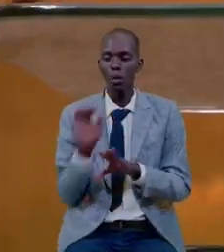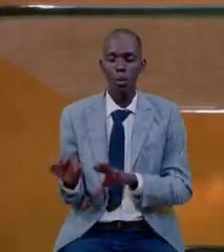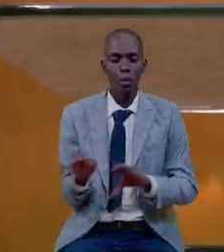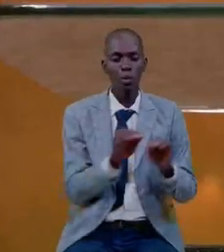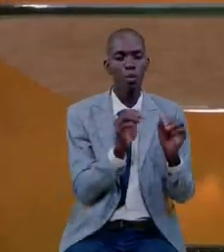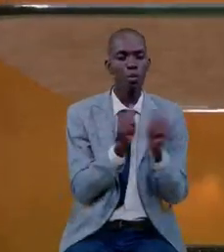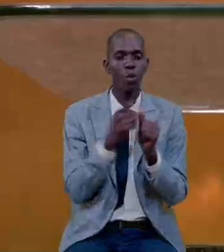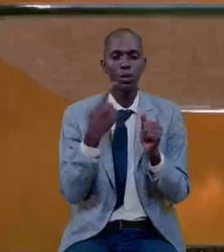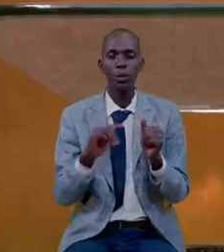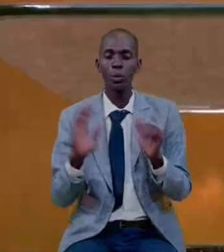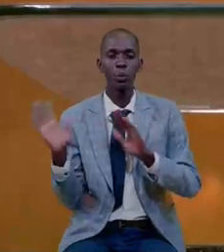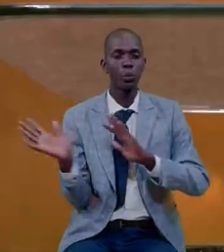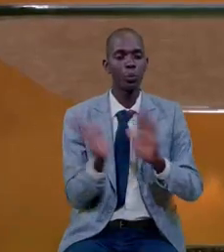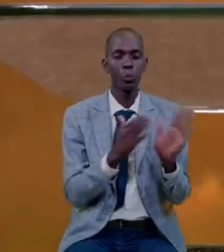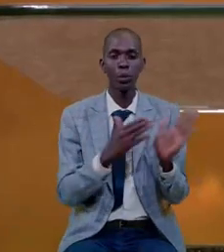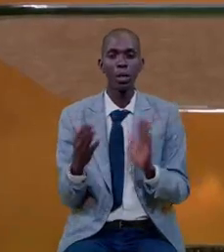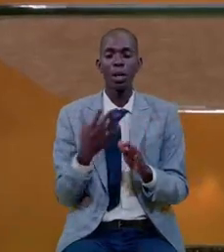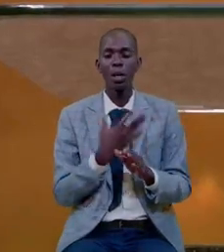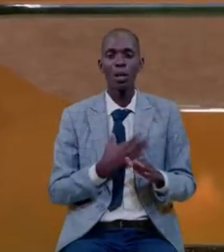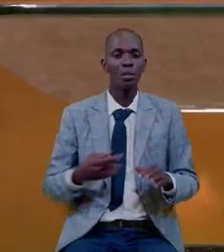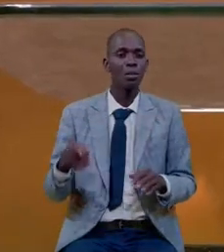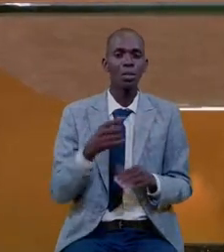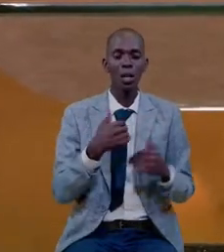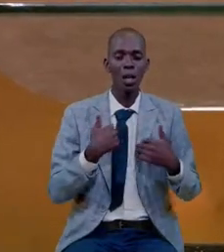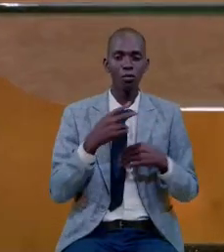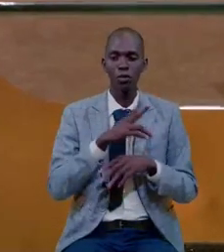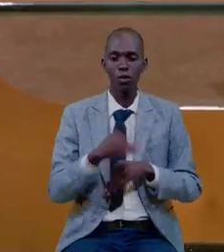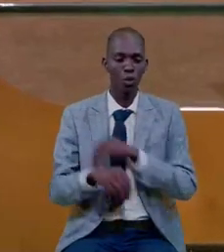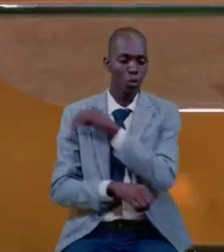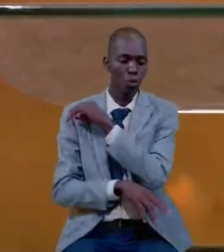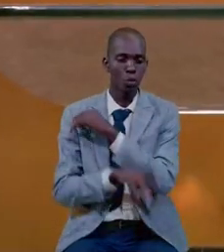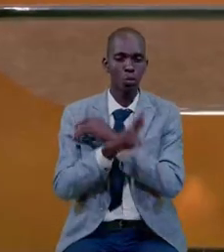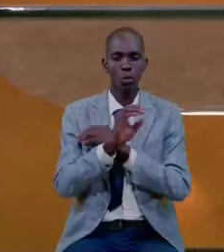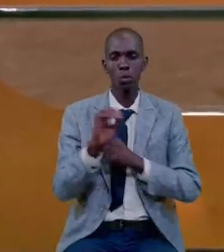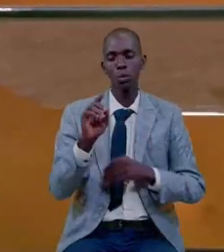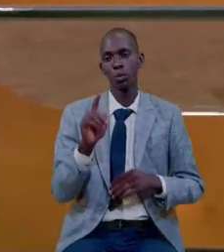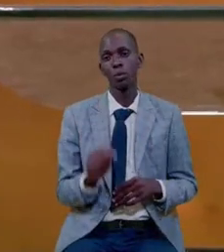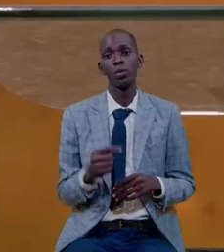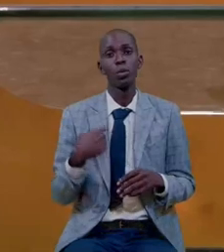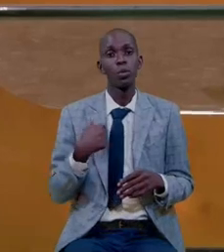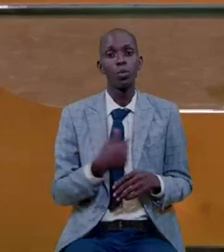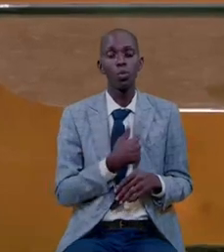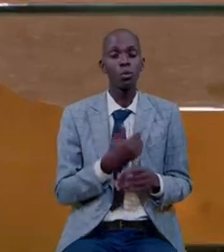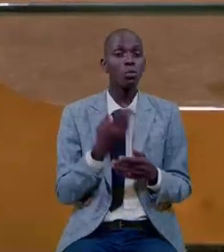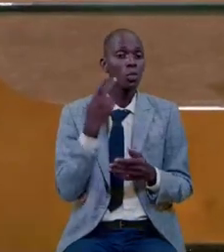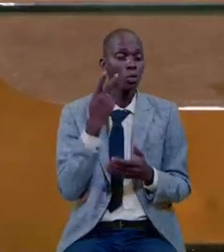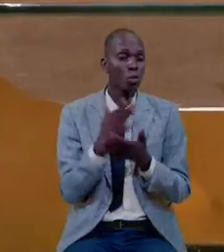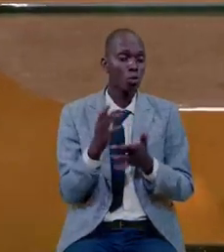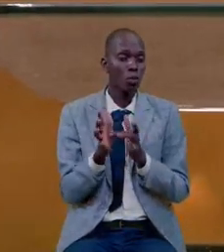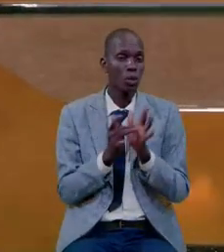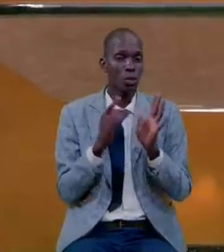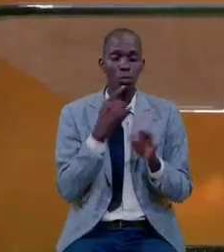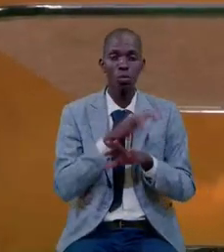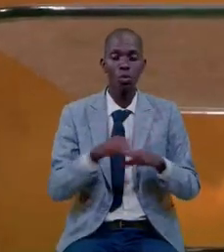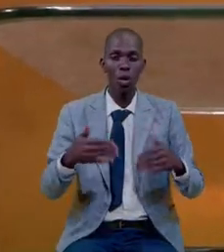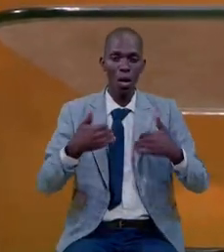à germer sans avoir de fruits. Il y a des gens comme ça, ils n'ont pas la foi essentielle qui nous plante dans le